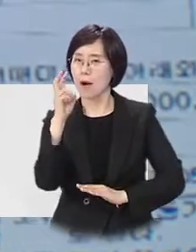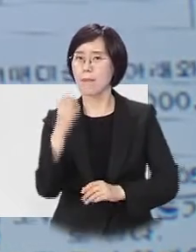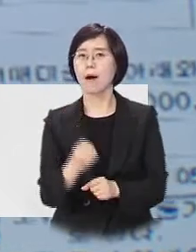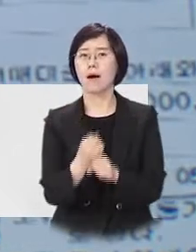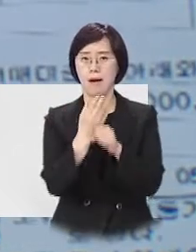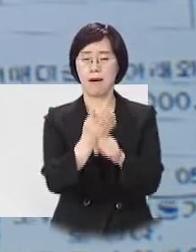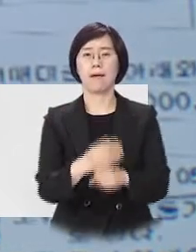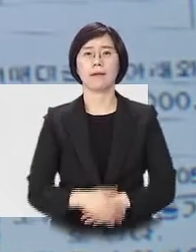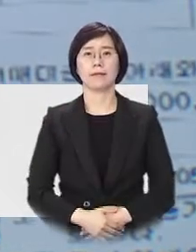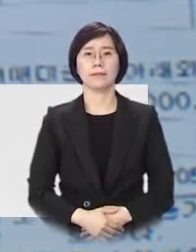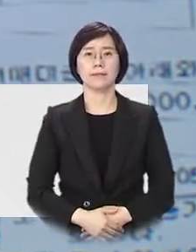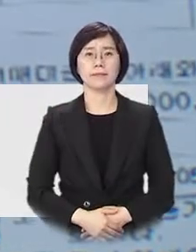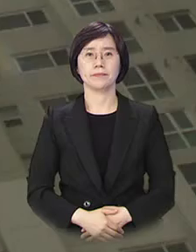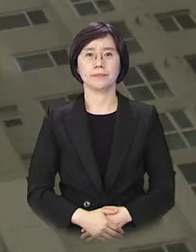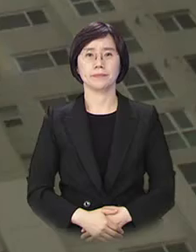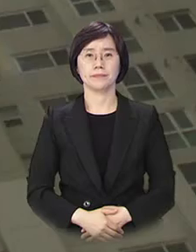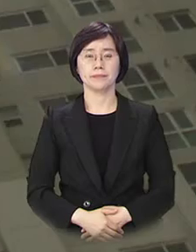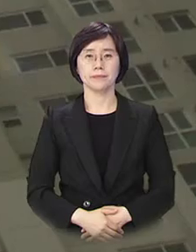김용우 기자입니다.